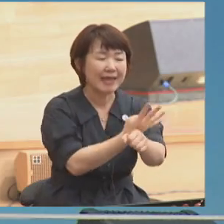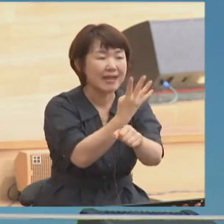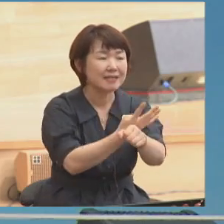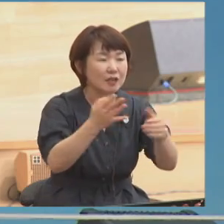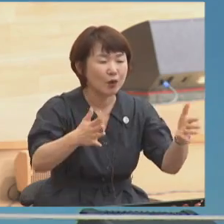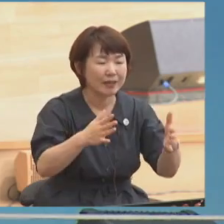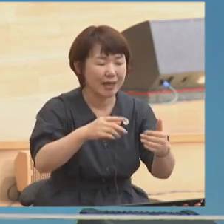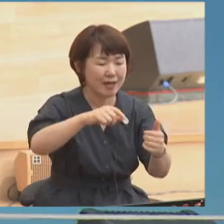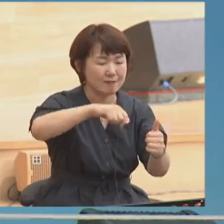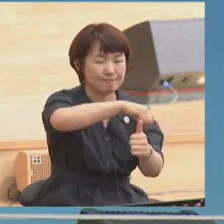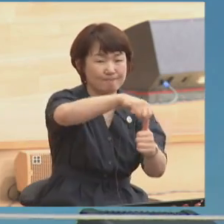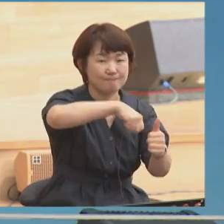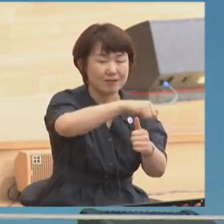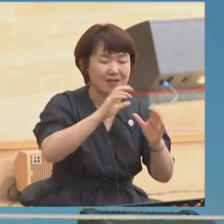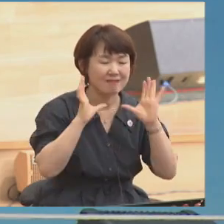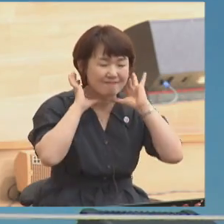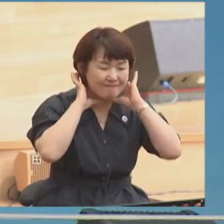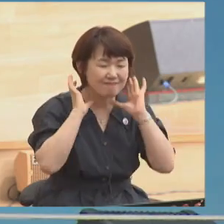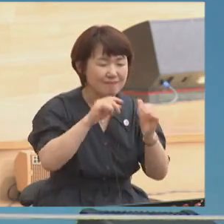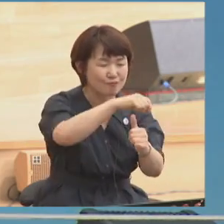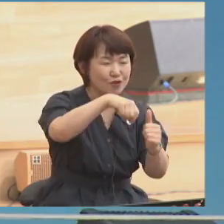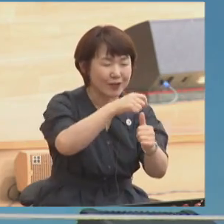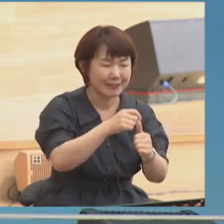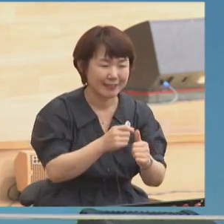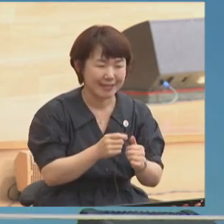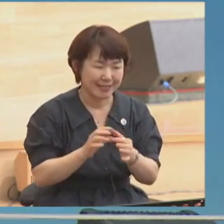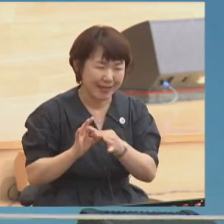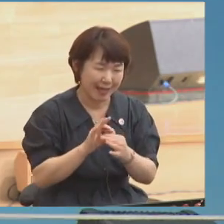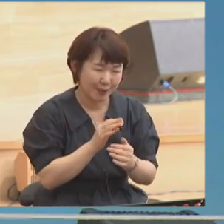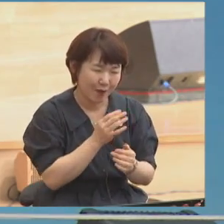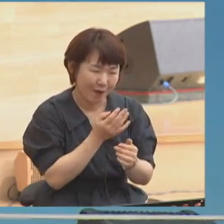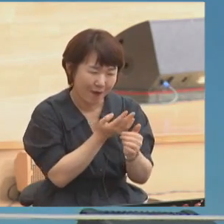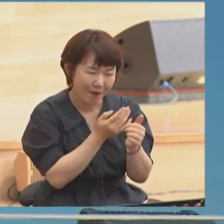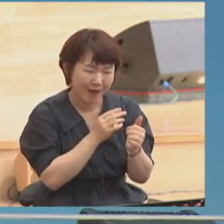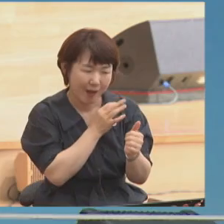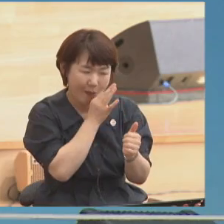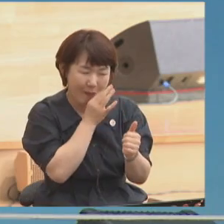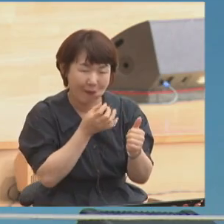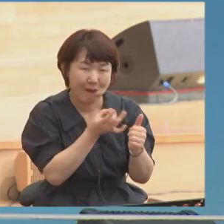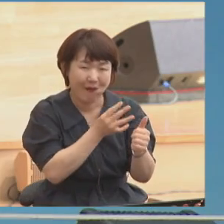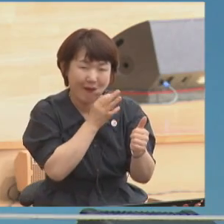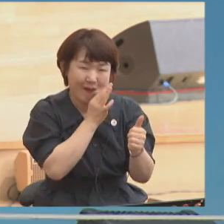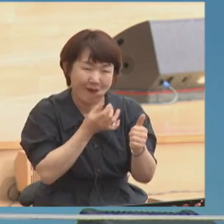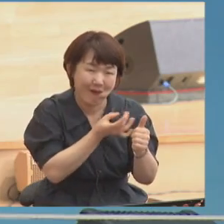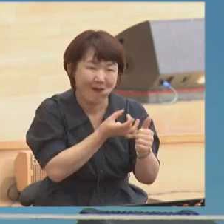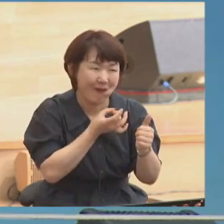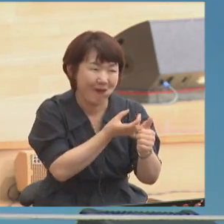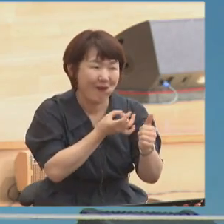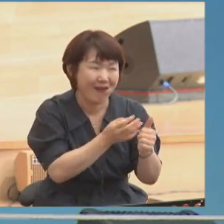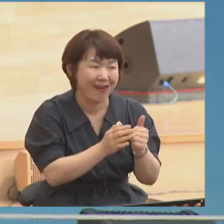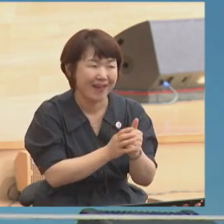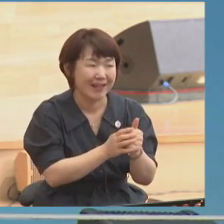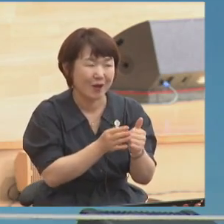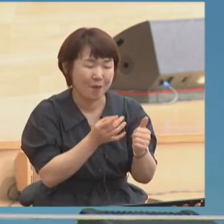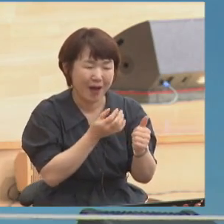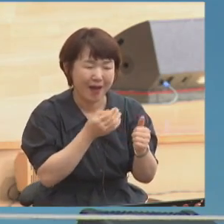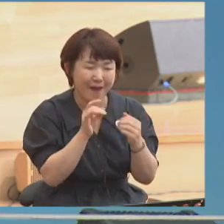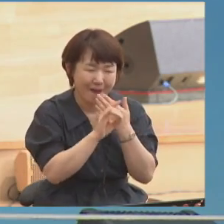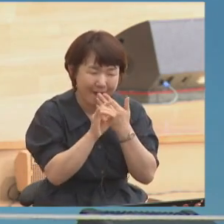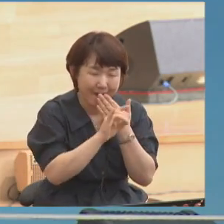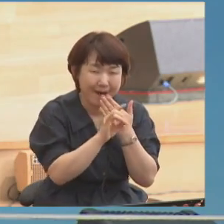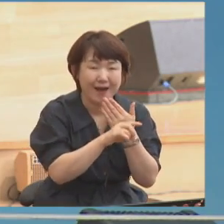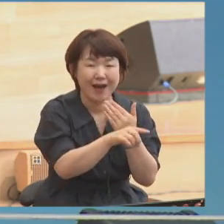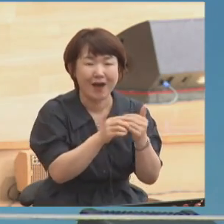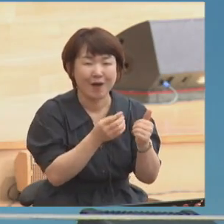묶어놓고는 잔뜩 약을 올렸어요. 약을. 네, 화를 돋군 거죠. 4시간 동안